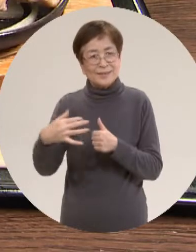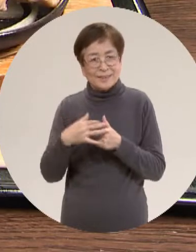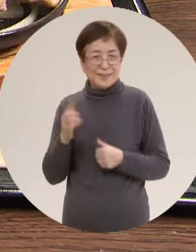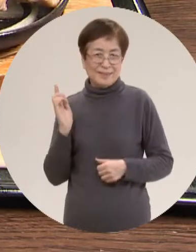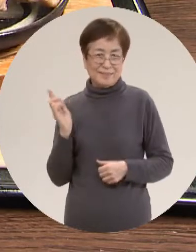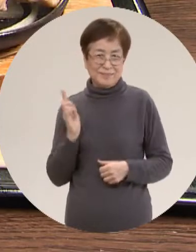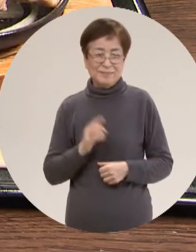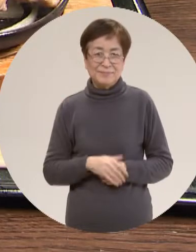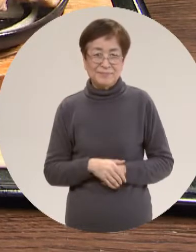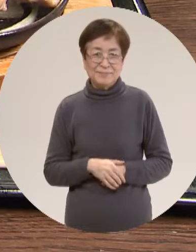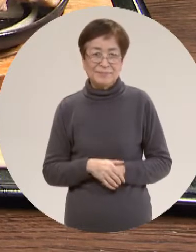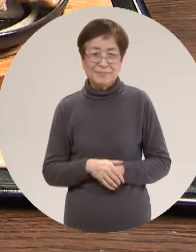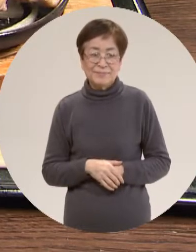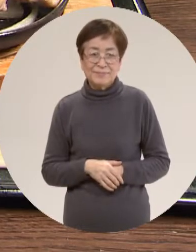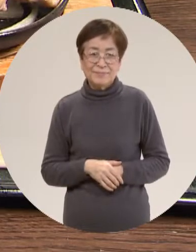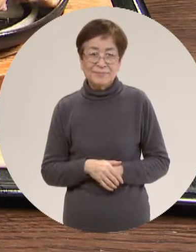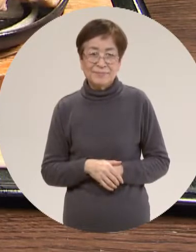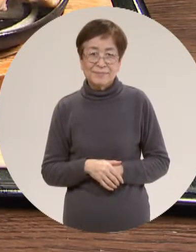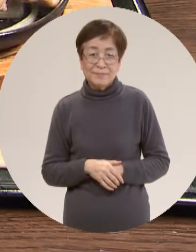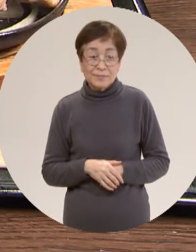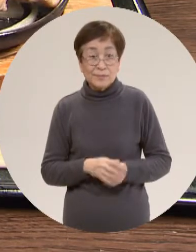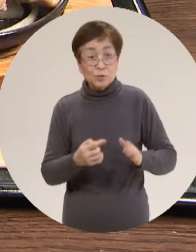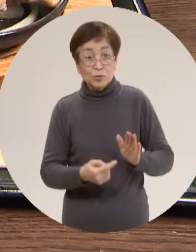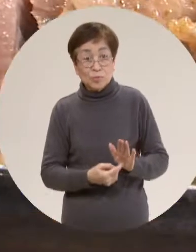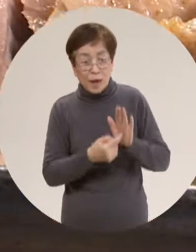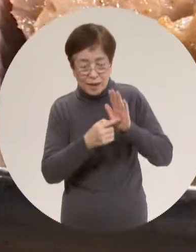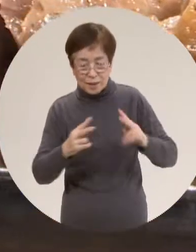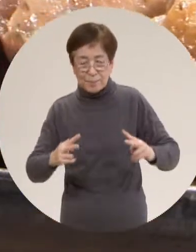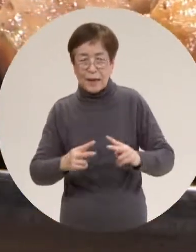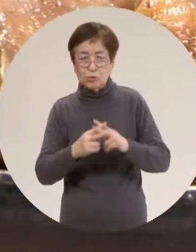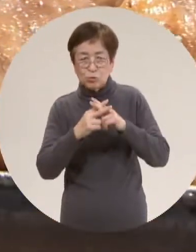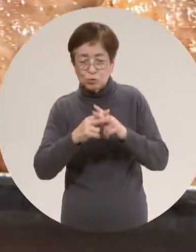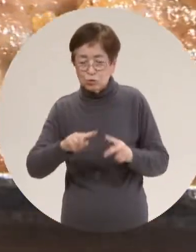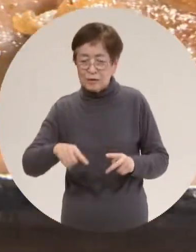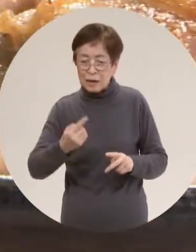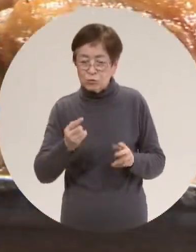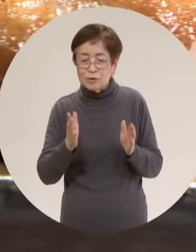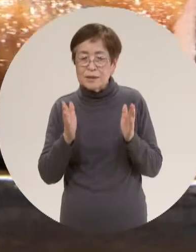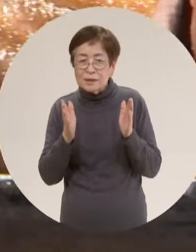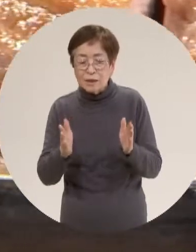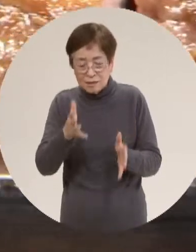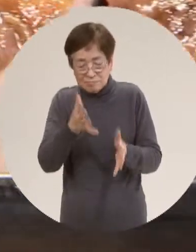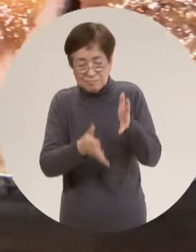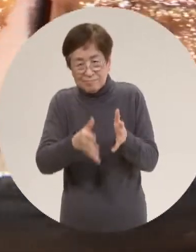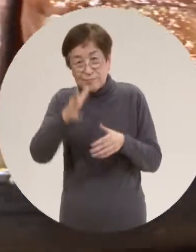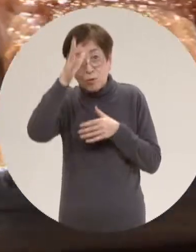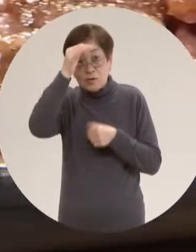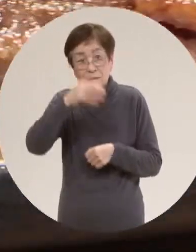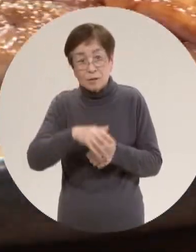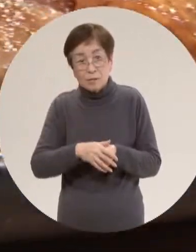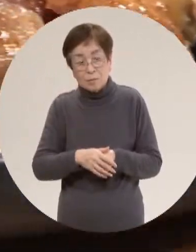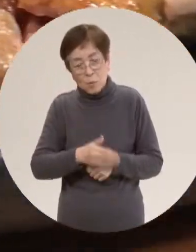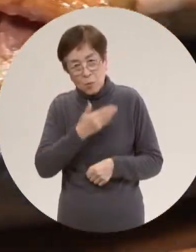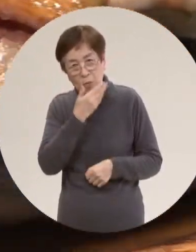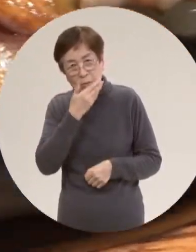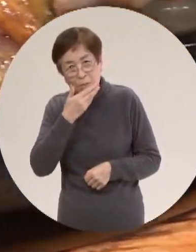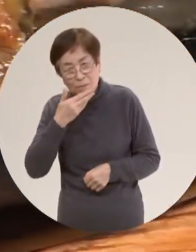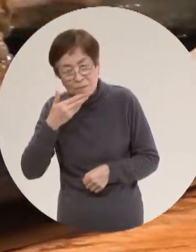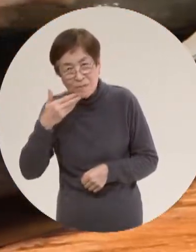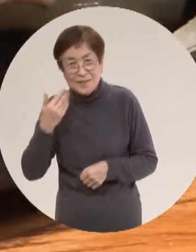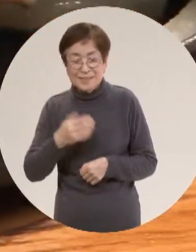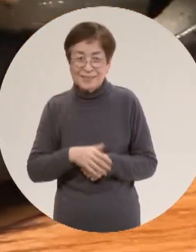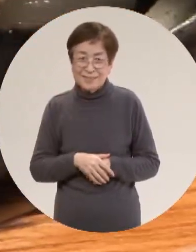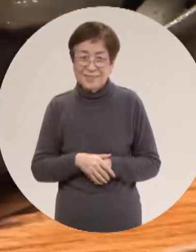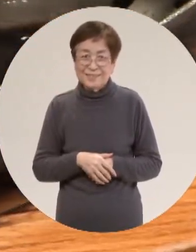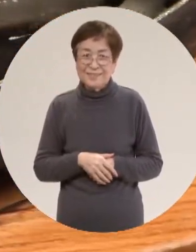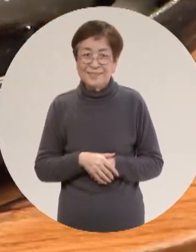。 こちらの一番人気シャルマン定食、名物の播州百日鶏は身が引き締まって歯ごた